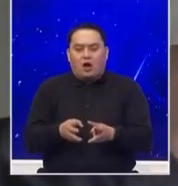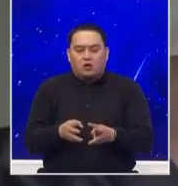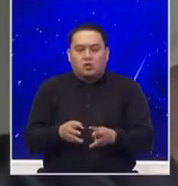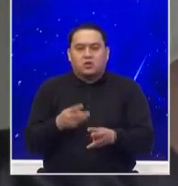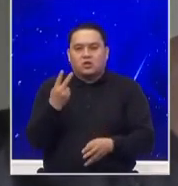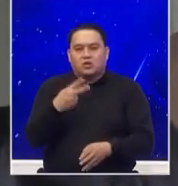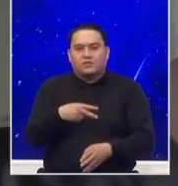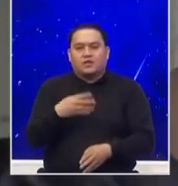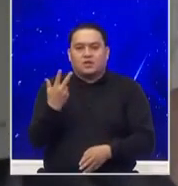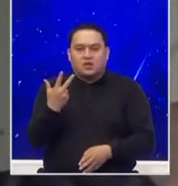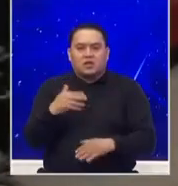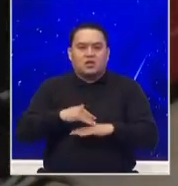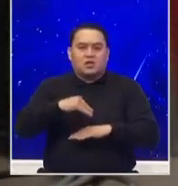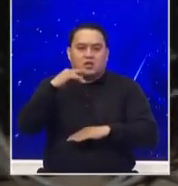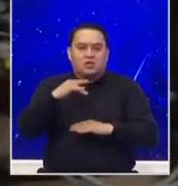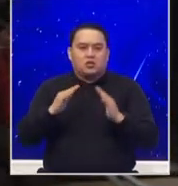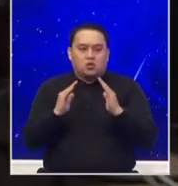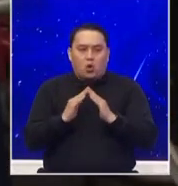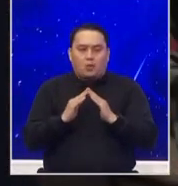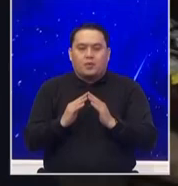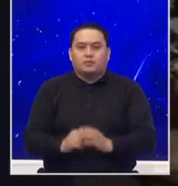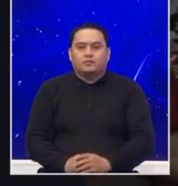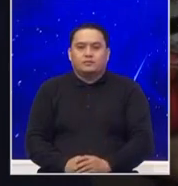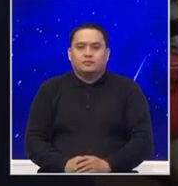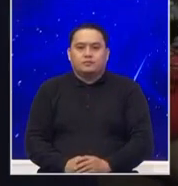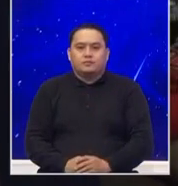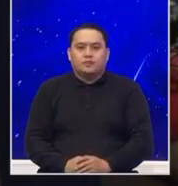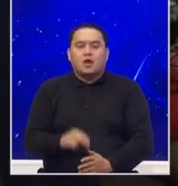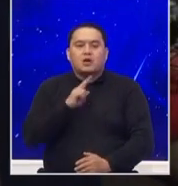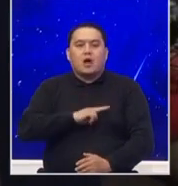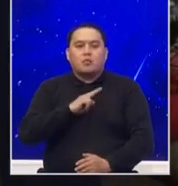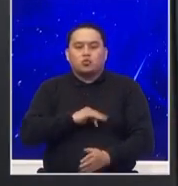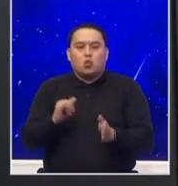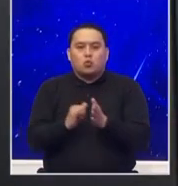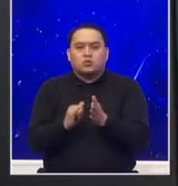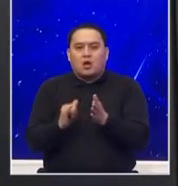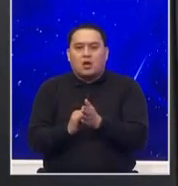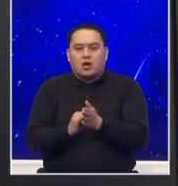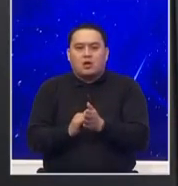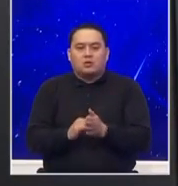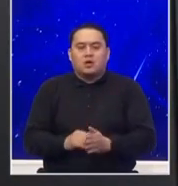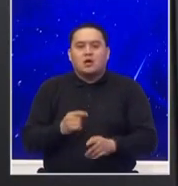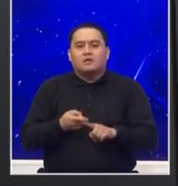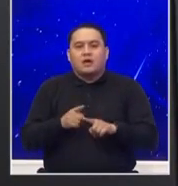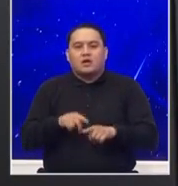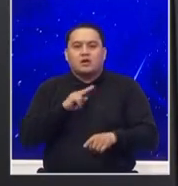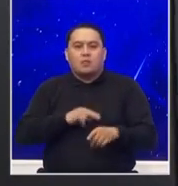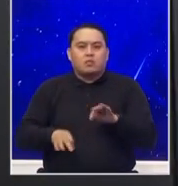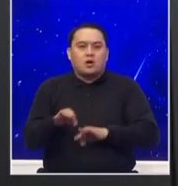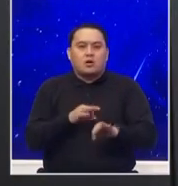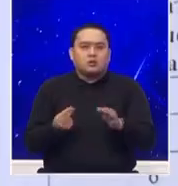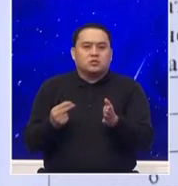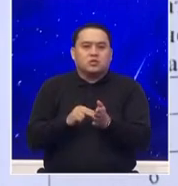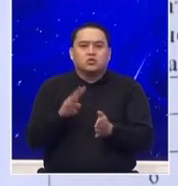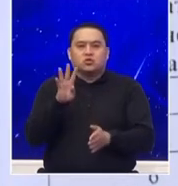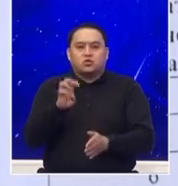получают 23 многоэтажных жилых дома. Это 538 квартир. Работы по установке выполнял ТОАС «Картау». Стоимость проекта составила